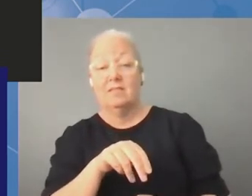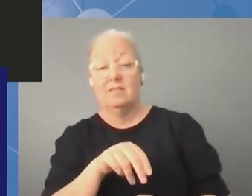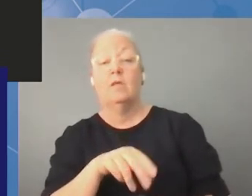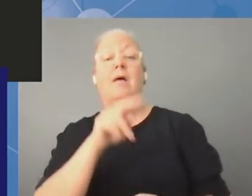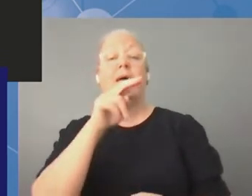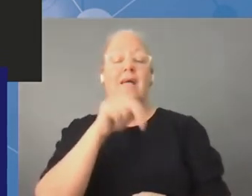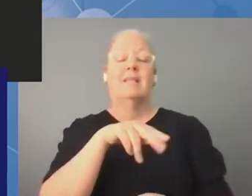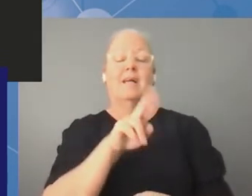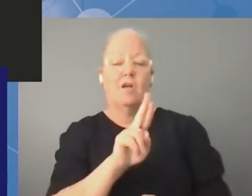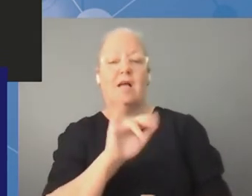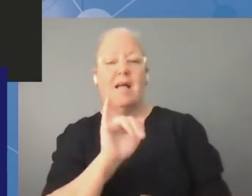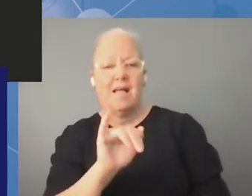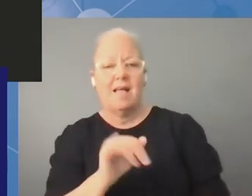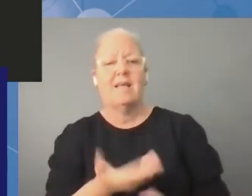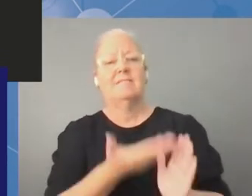الشبكة الوطنية الإقليمية